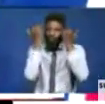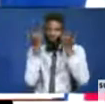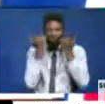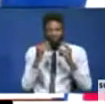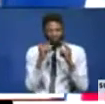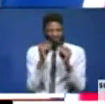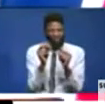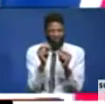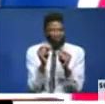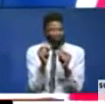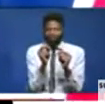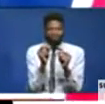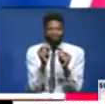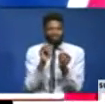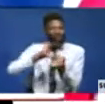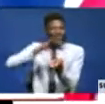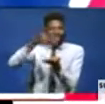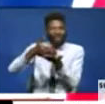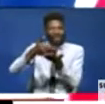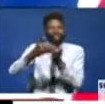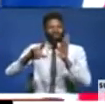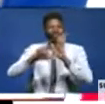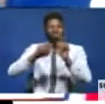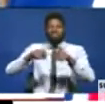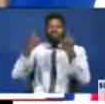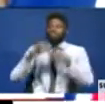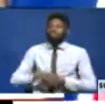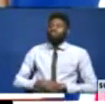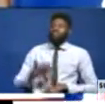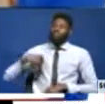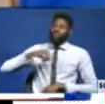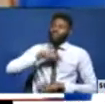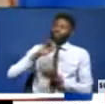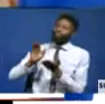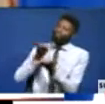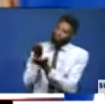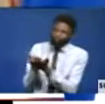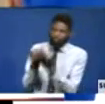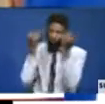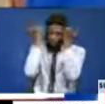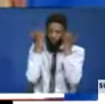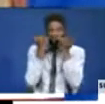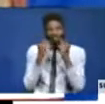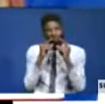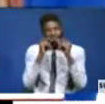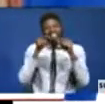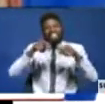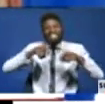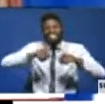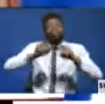have put a petition in court stating that you have no legal obligation to